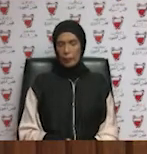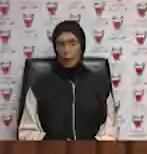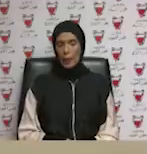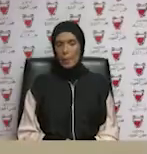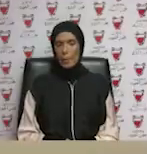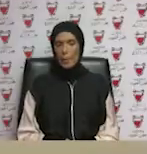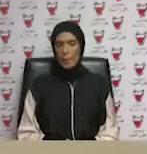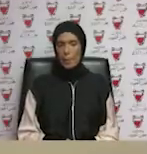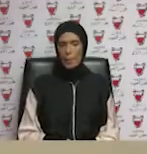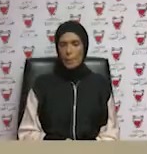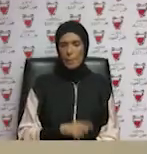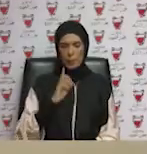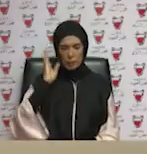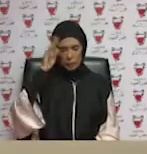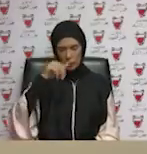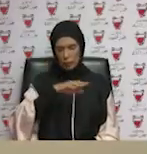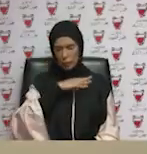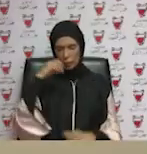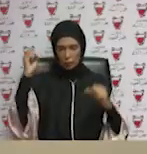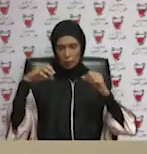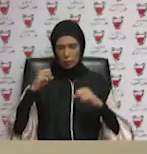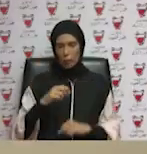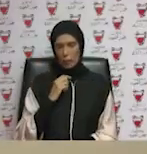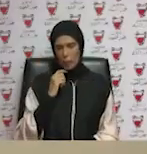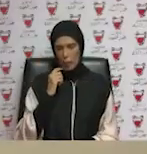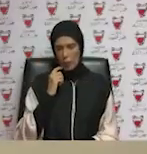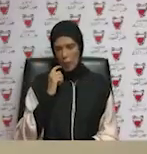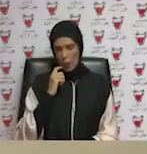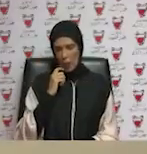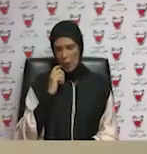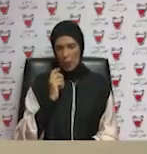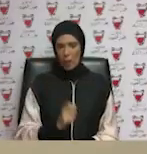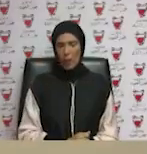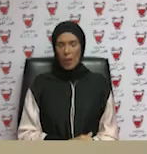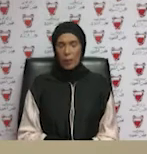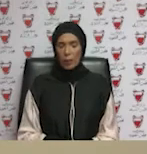شكرا معالي الرئيس، السلام عليكم ورحمة الله وبركاته. عليكم السلام. يسعد مساكم جميعا.